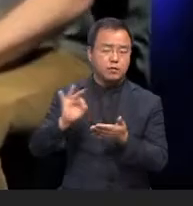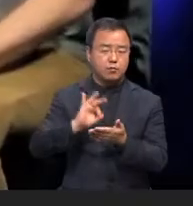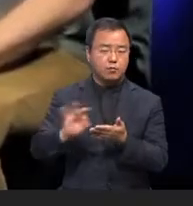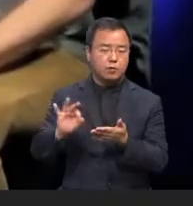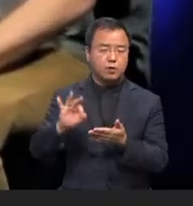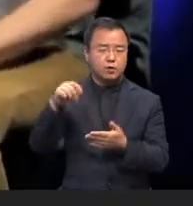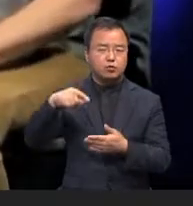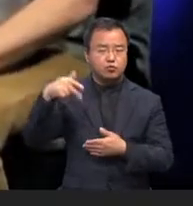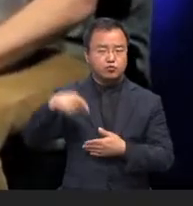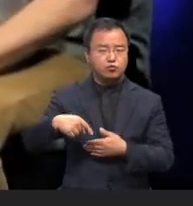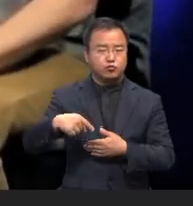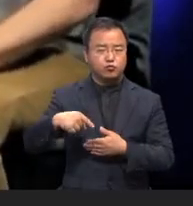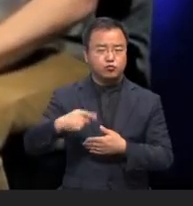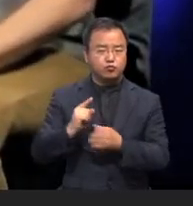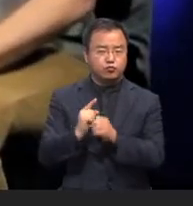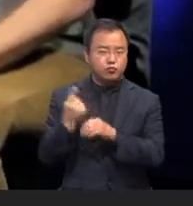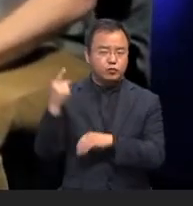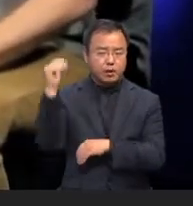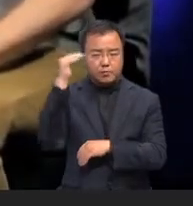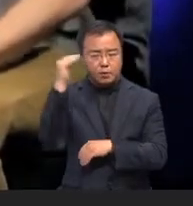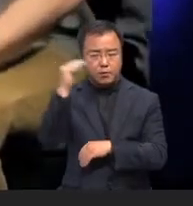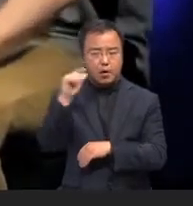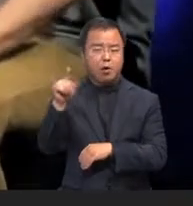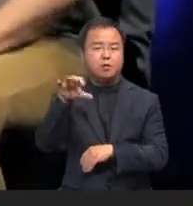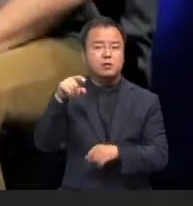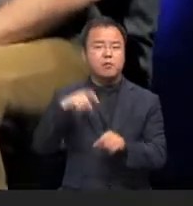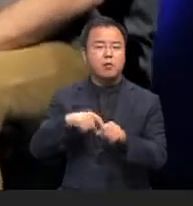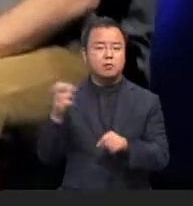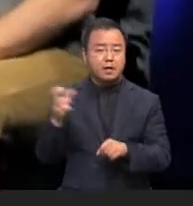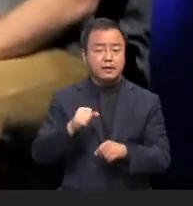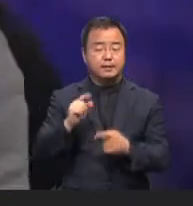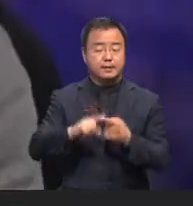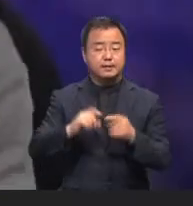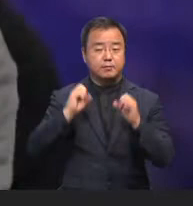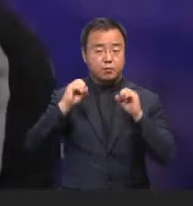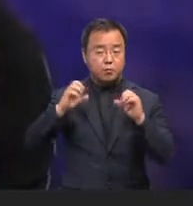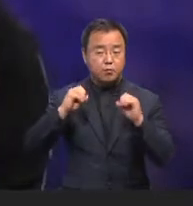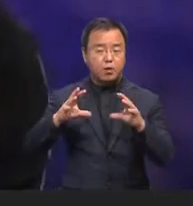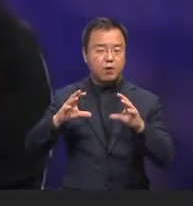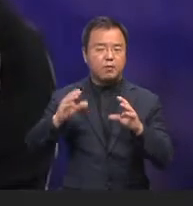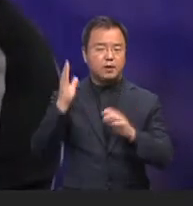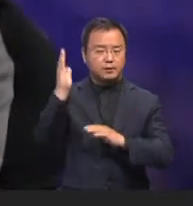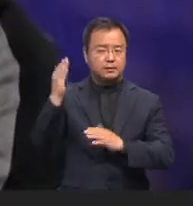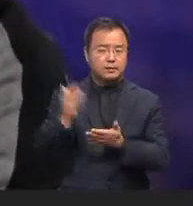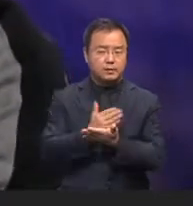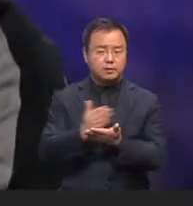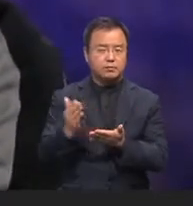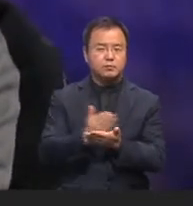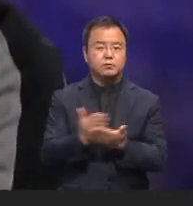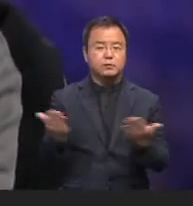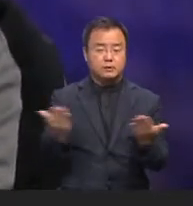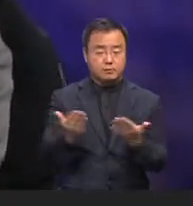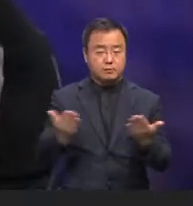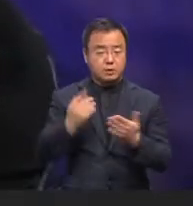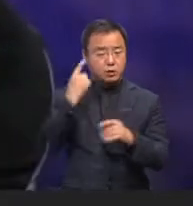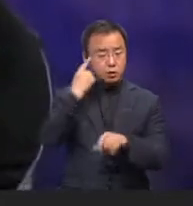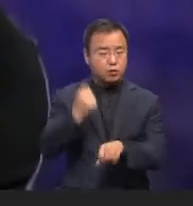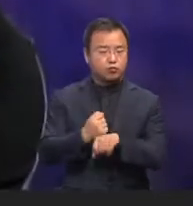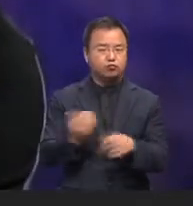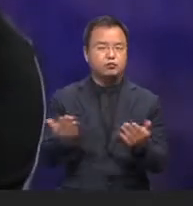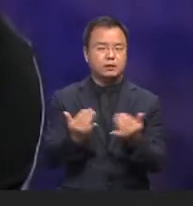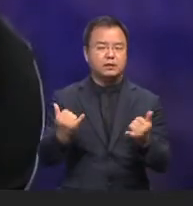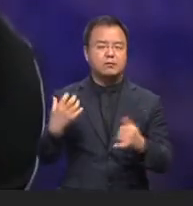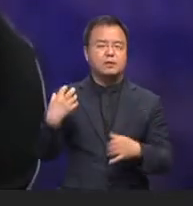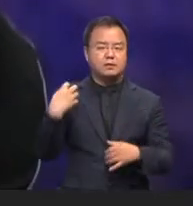가치가 어디에 있는지 대중에게 알리고 적극적으로 의견을 나누는 것 또한 연구원의 의무라고